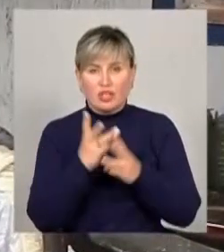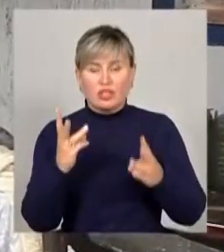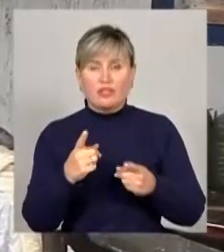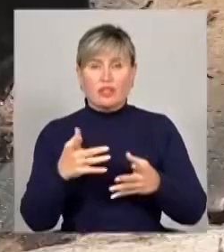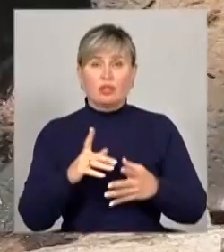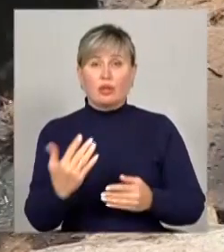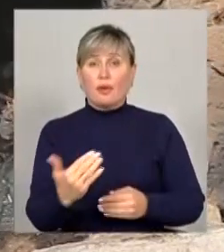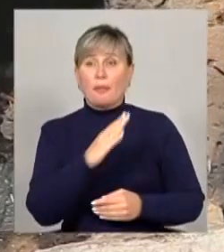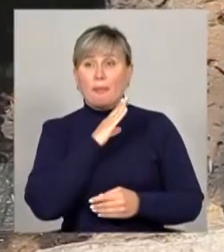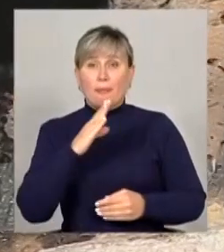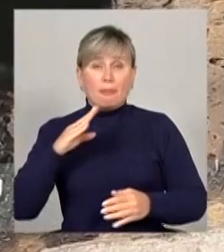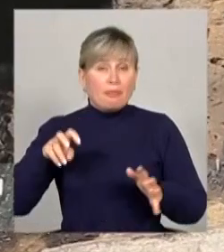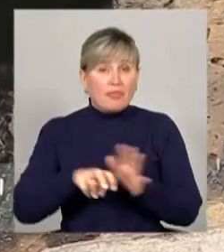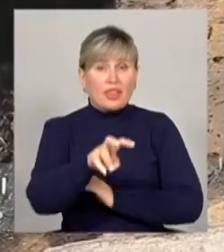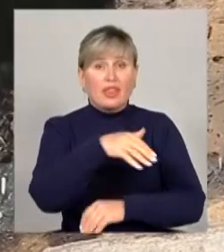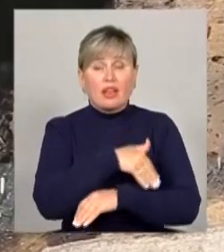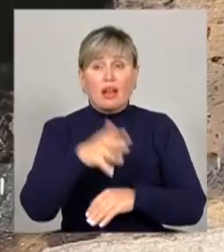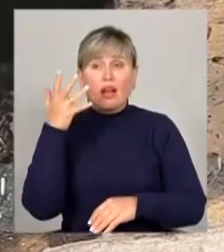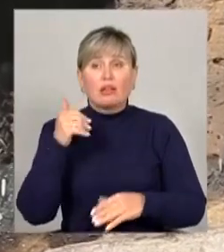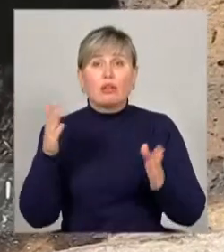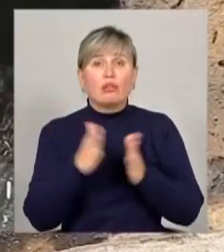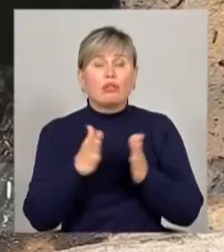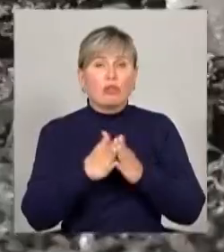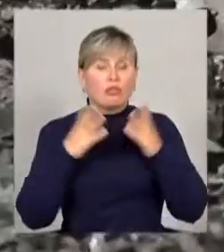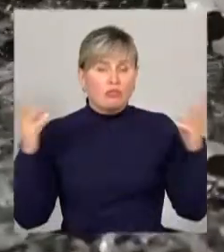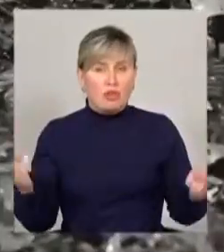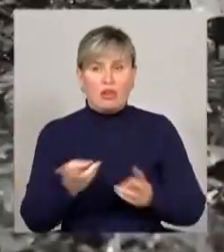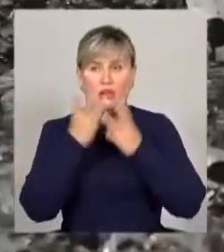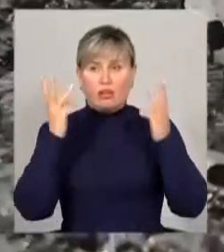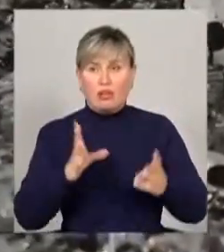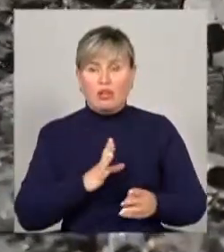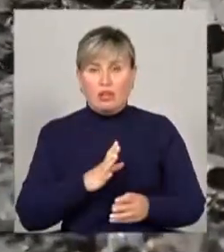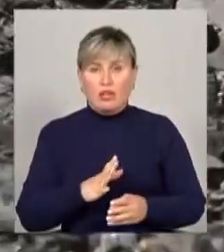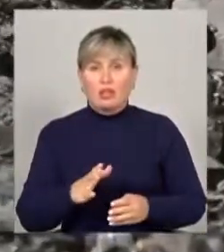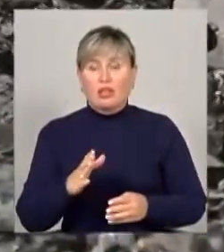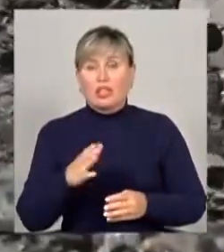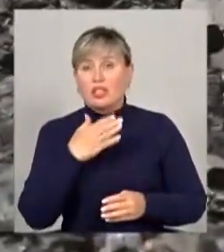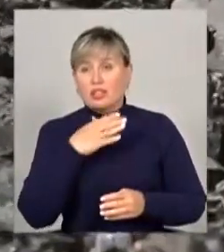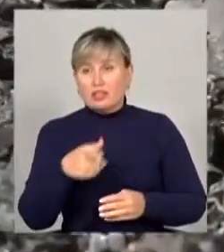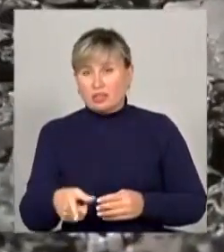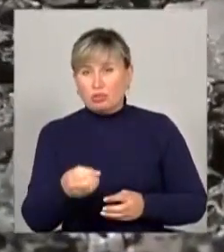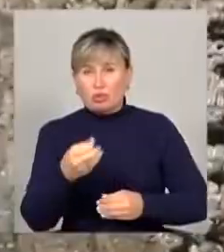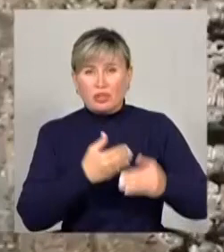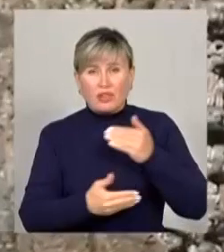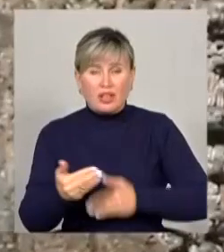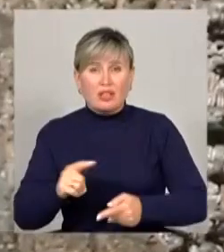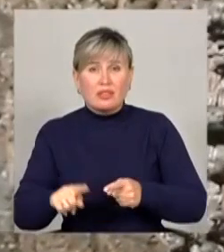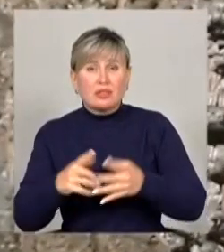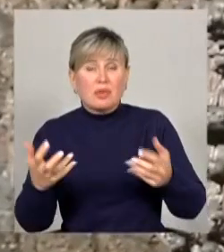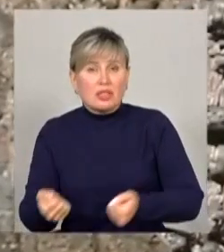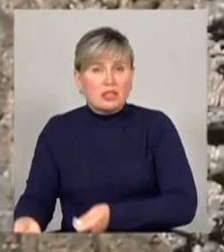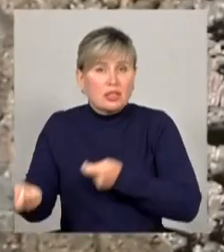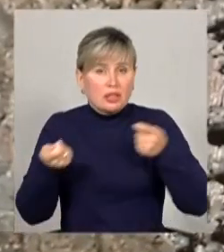их мама выскочила на улицу, когда дом уже полыхал огнем. Деда-инвалида через разбитое окно вынесли спасатели.